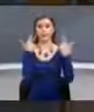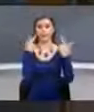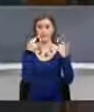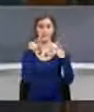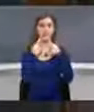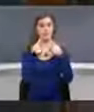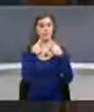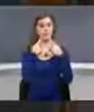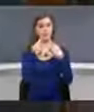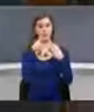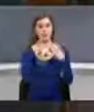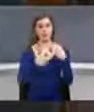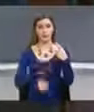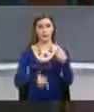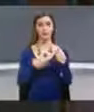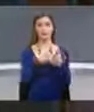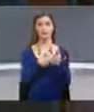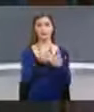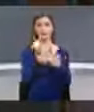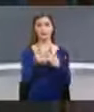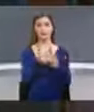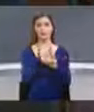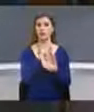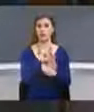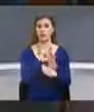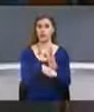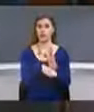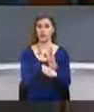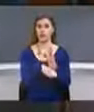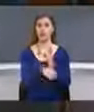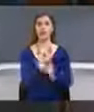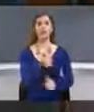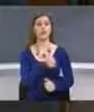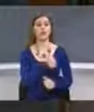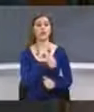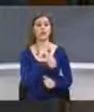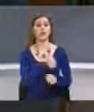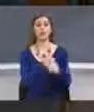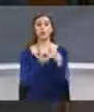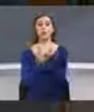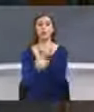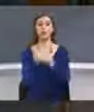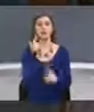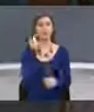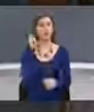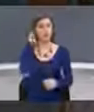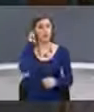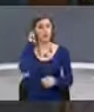fundamentale, thotë ky ligj garanton barazinë gjinore.